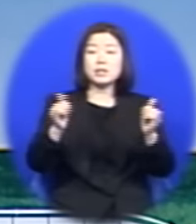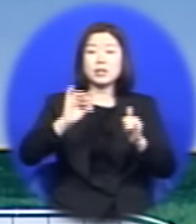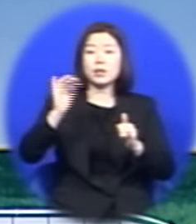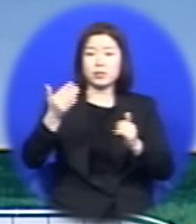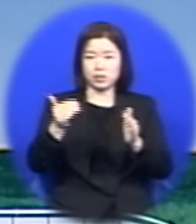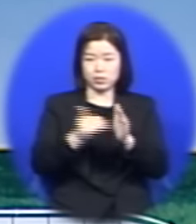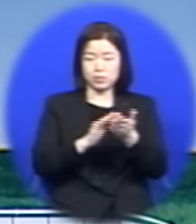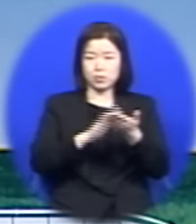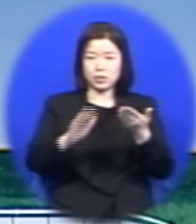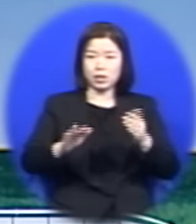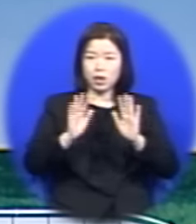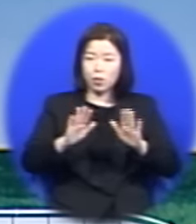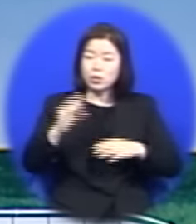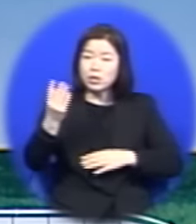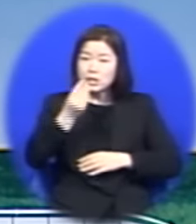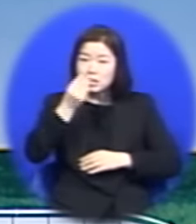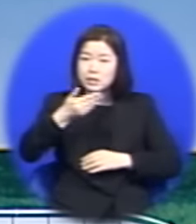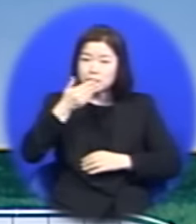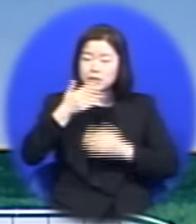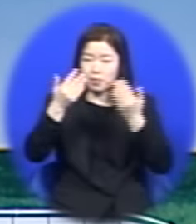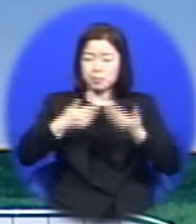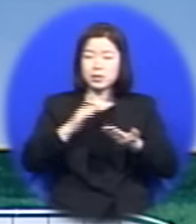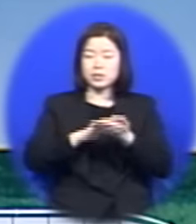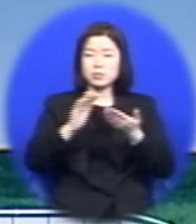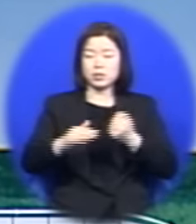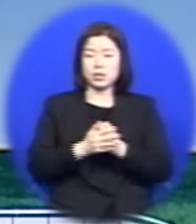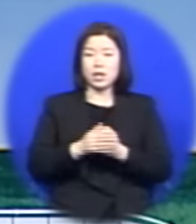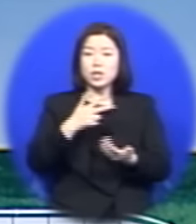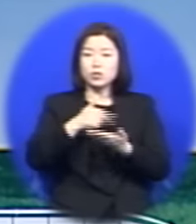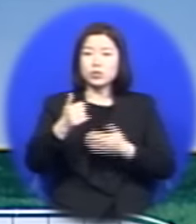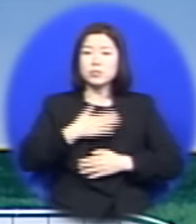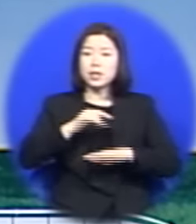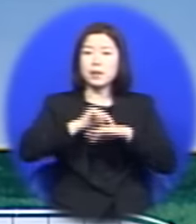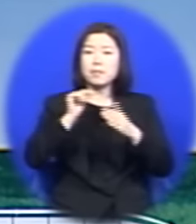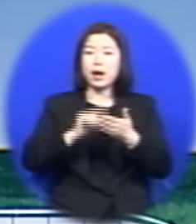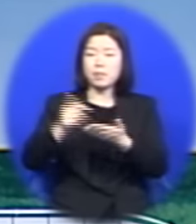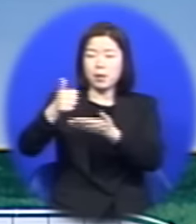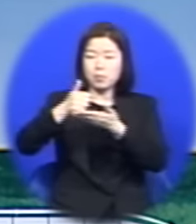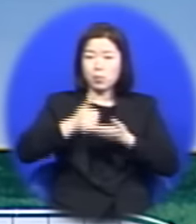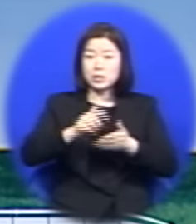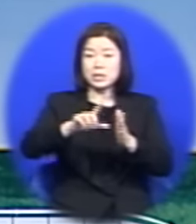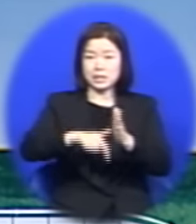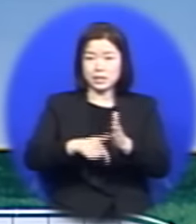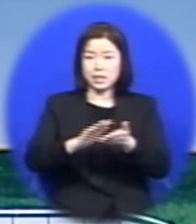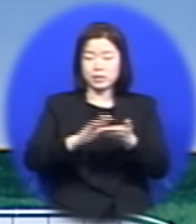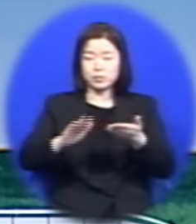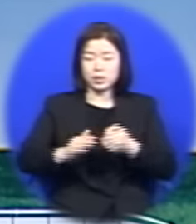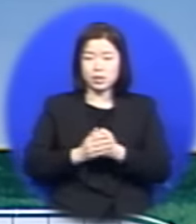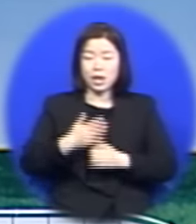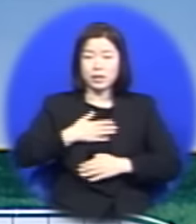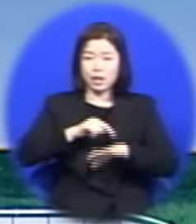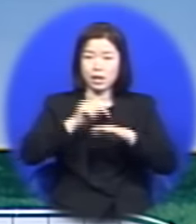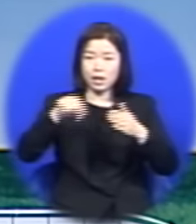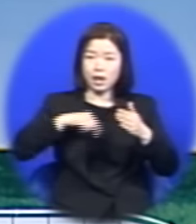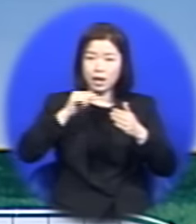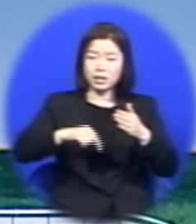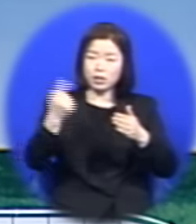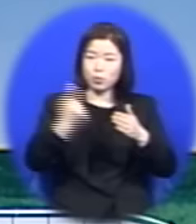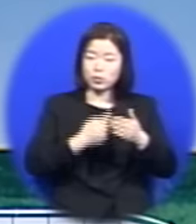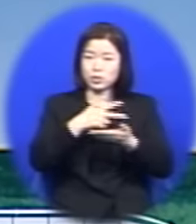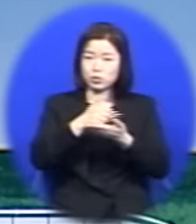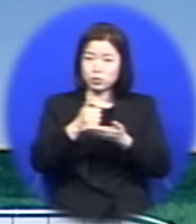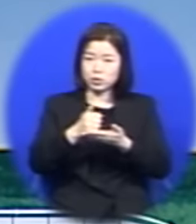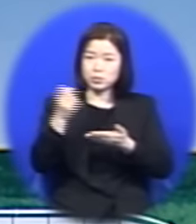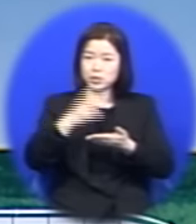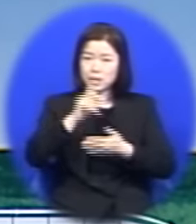받습니다. 여러분, 이 성찬은 주님을 내 마음에 모시는 시간, 내 안에 오신 주님을 다시 한번